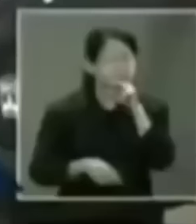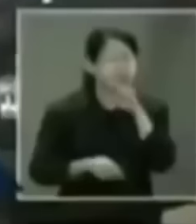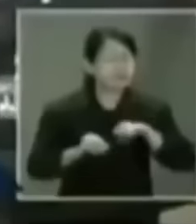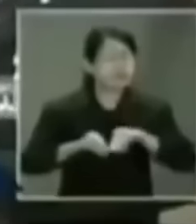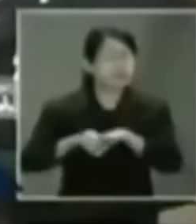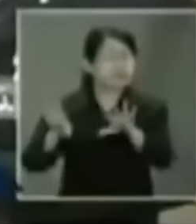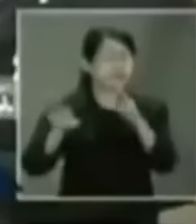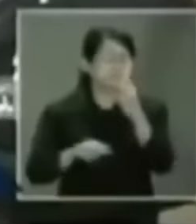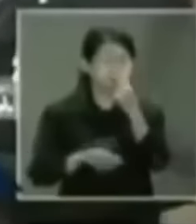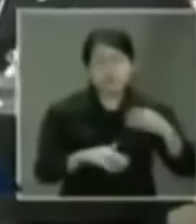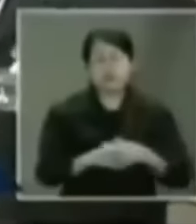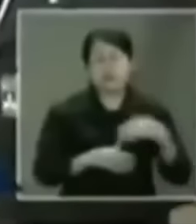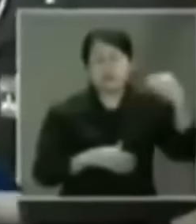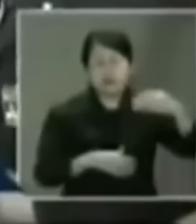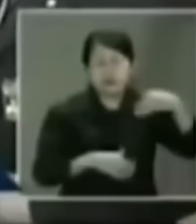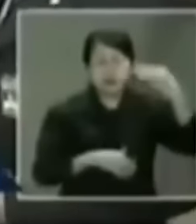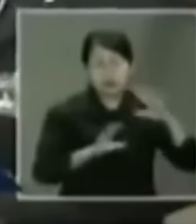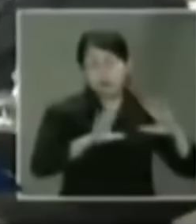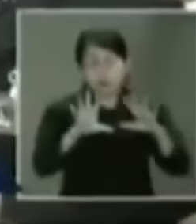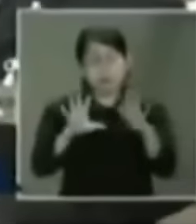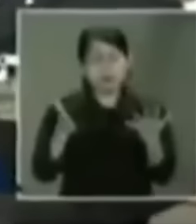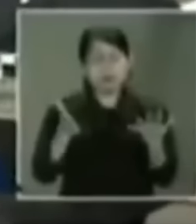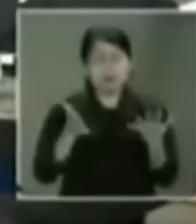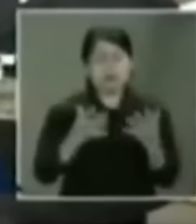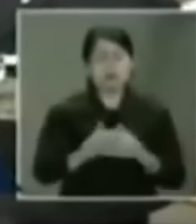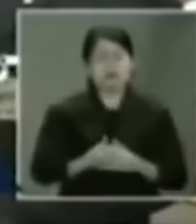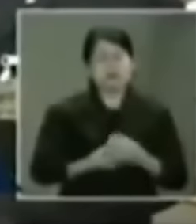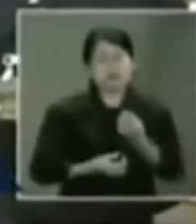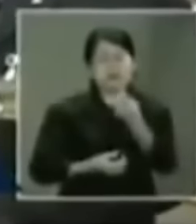ายกรัฐมนตรีเป็ดเหลิมแล้วเป็ดไปปล่อยให้ผมสองตัว